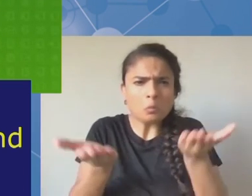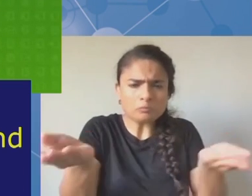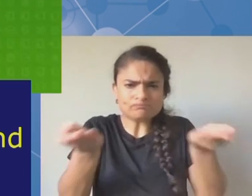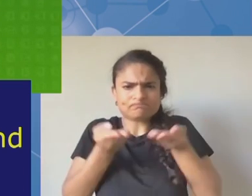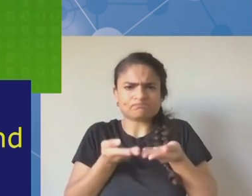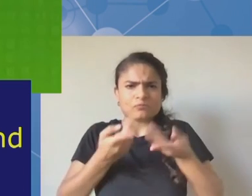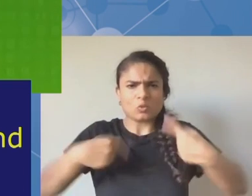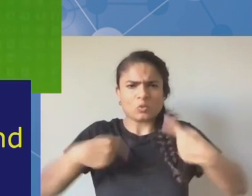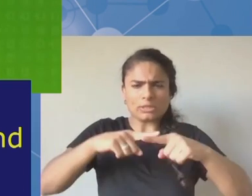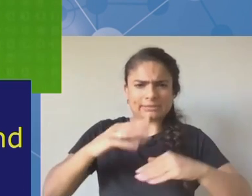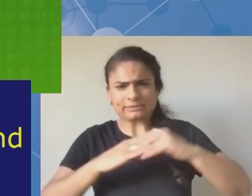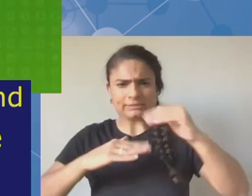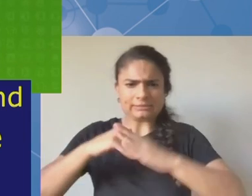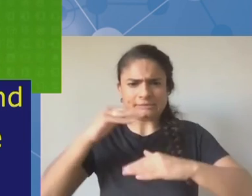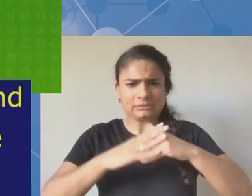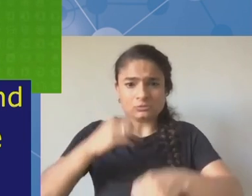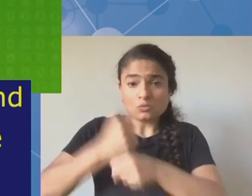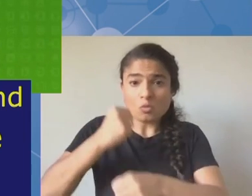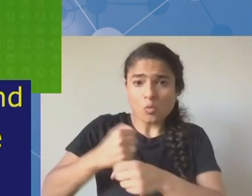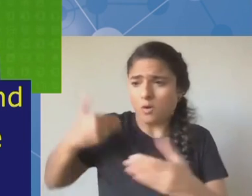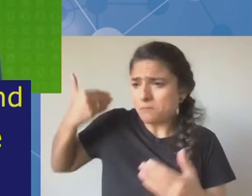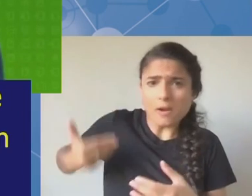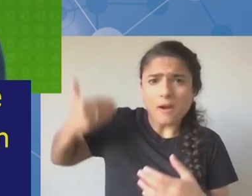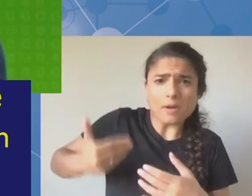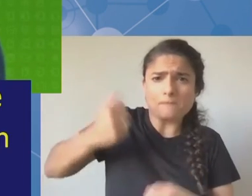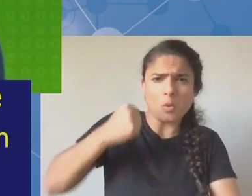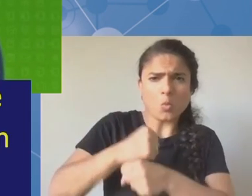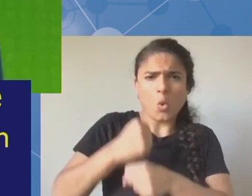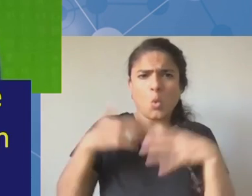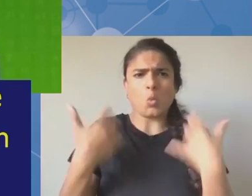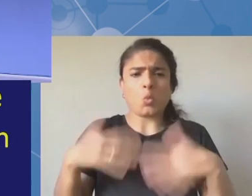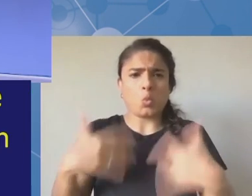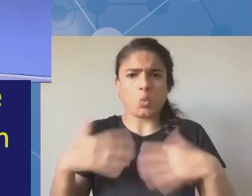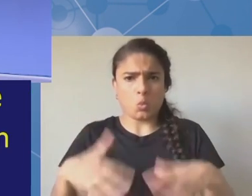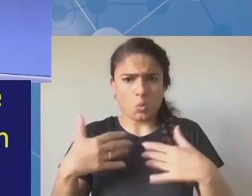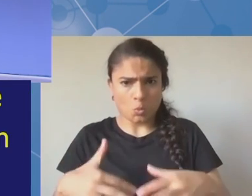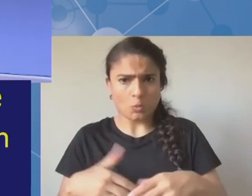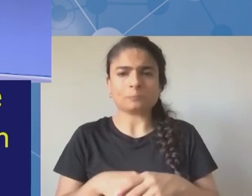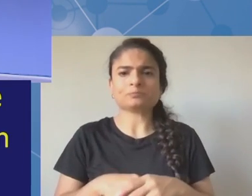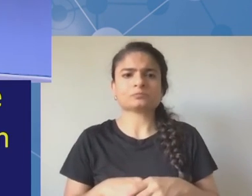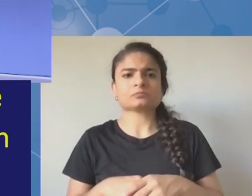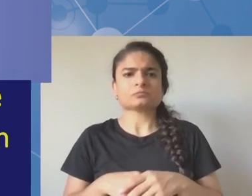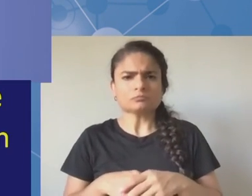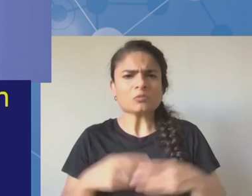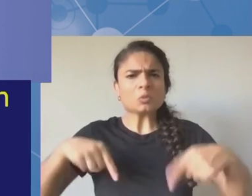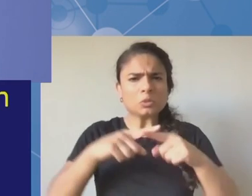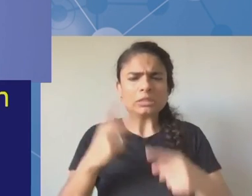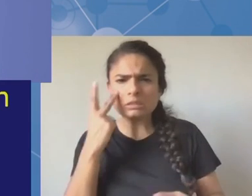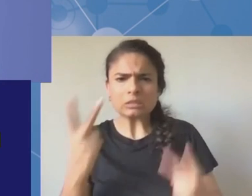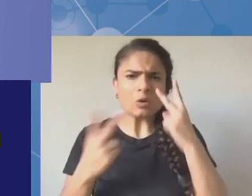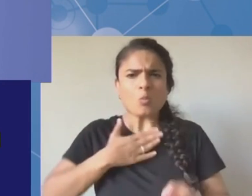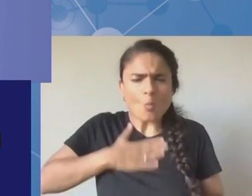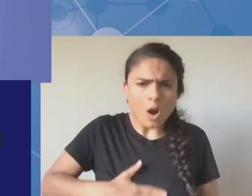этому приглашать. Я думаю, что мы будем продолжать замечательную работу МАГ. Для меня это были очень